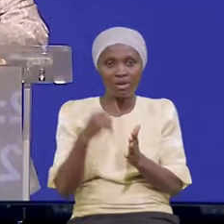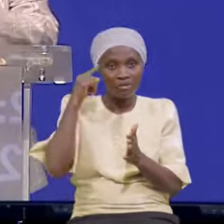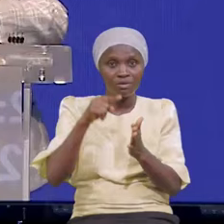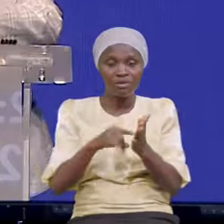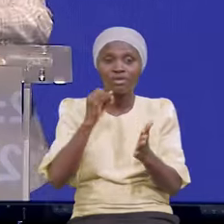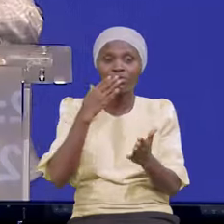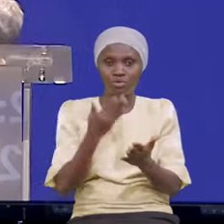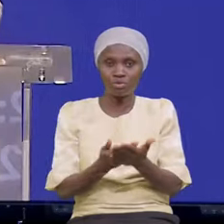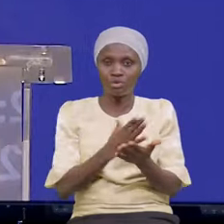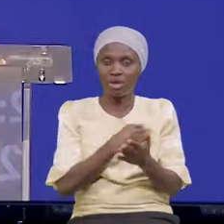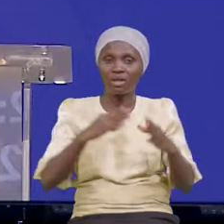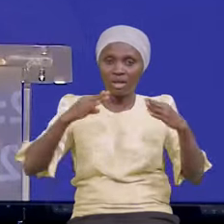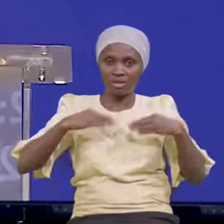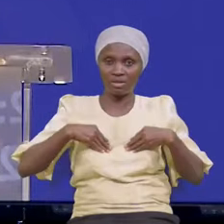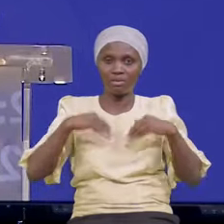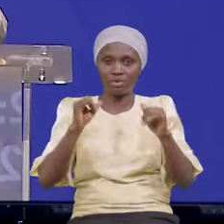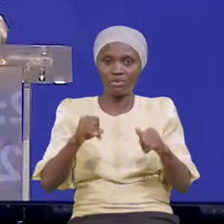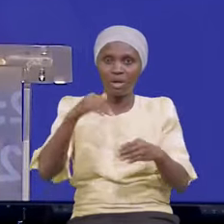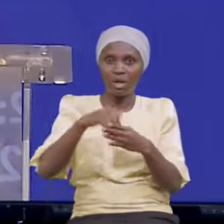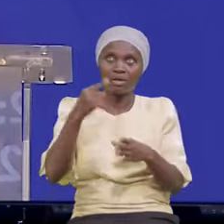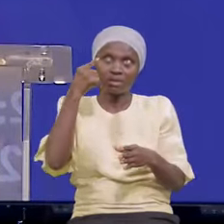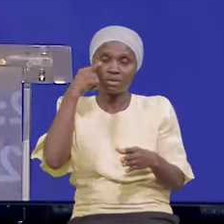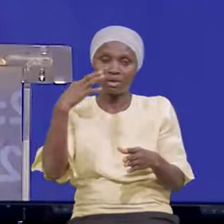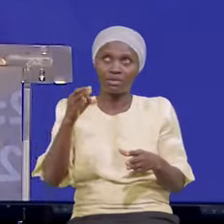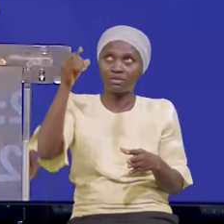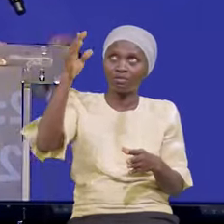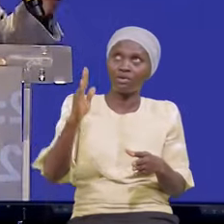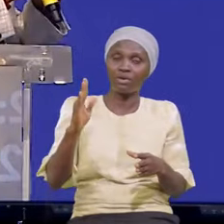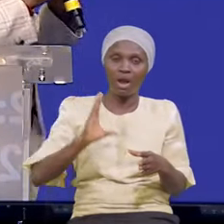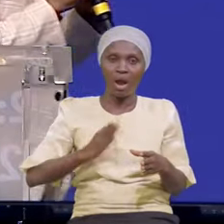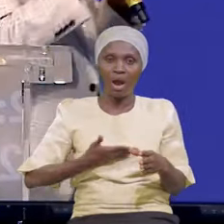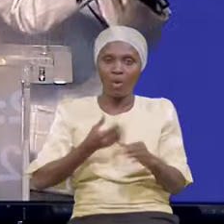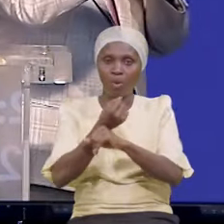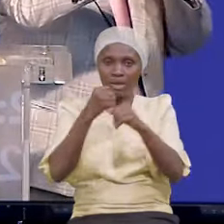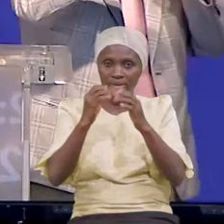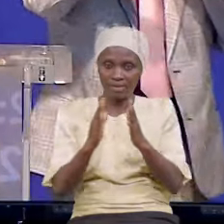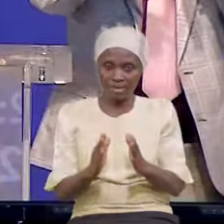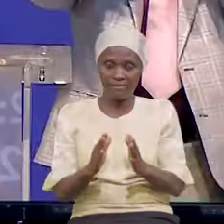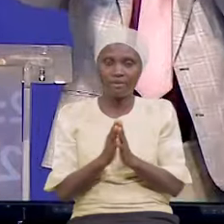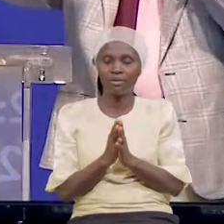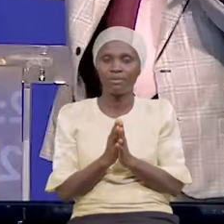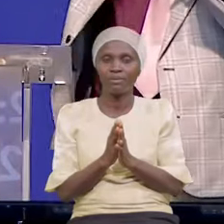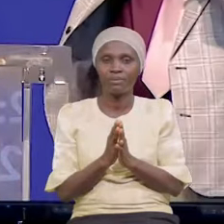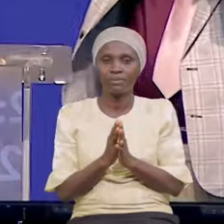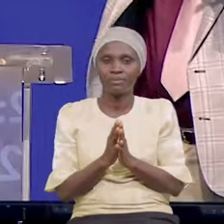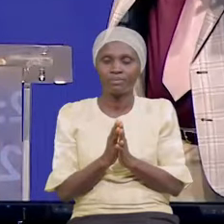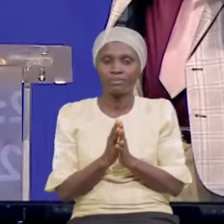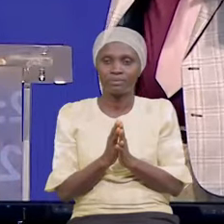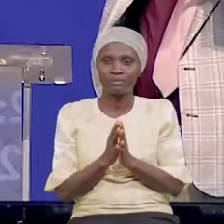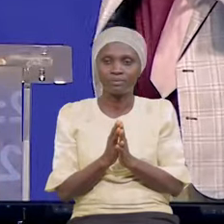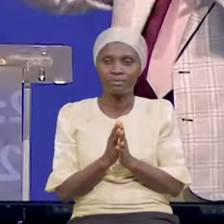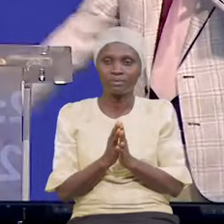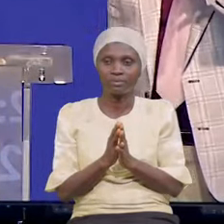acceptable in the sight of God our savior, idi devudaina man rakshakudaina prabhu drushtiki angikara yogyamai